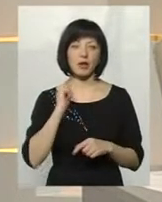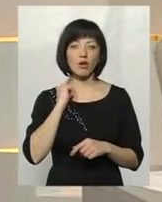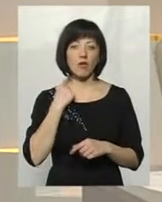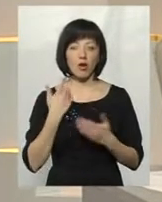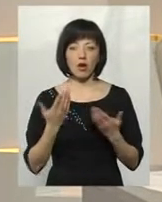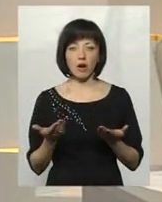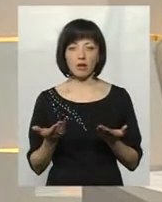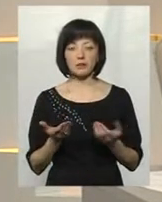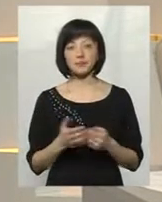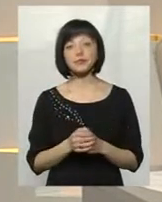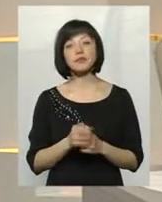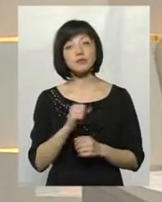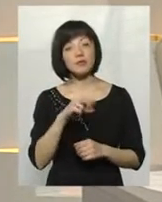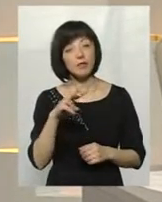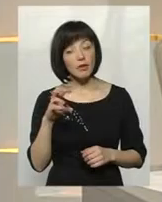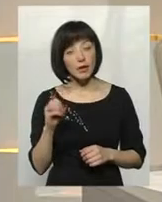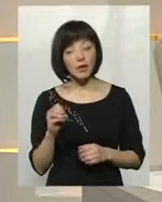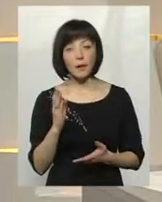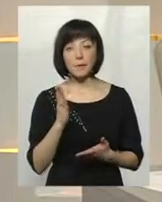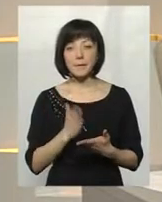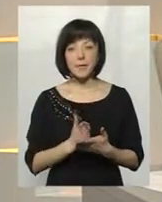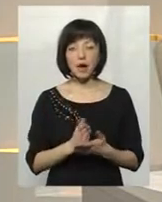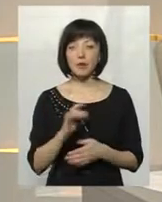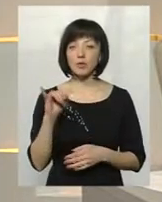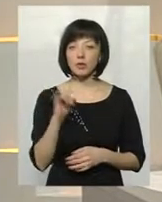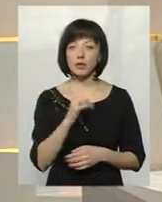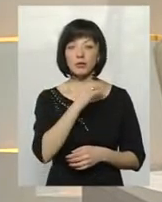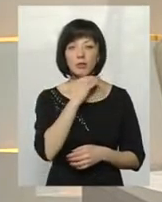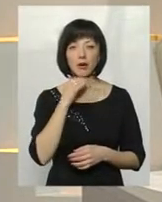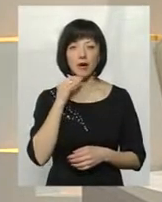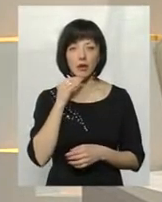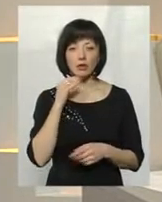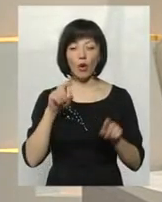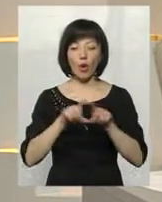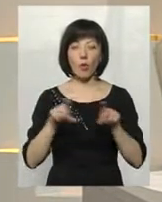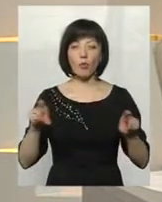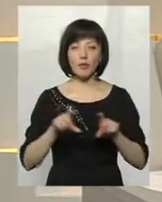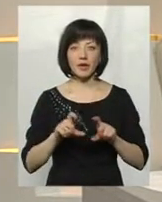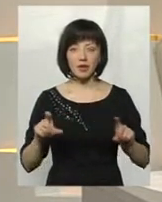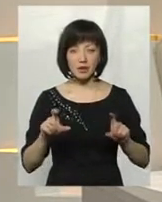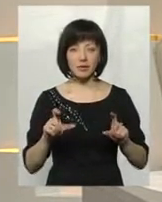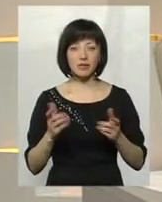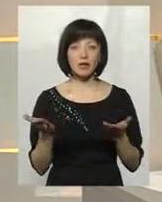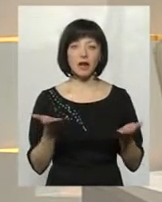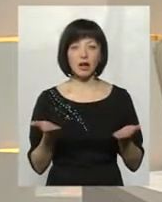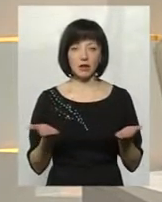Кіровоград. Разом з тим маємо і чимало об'єктів, які